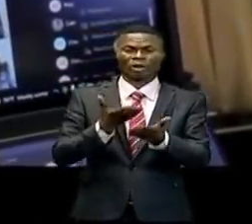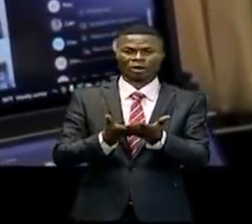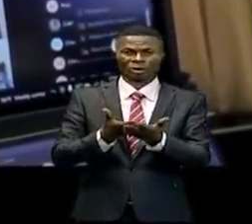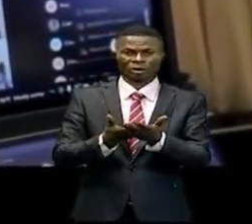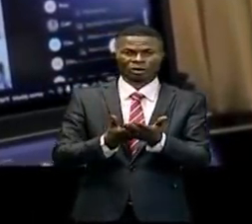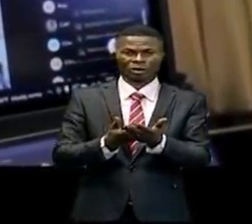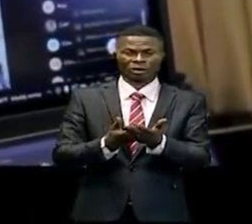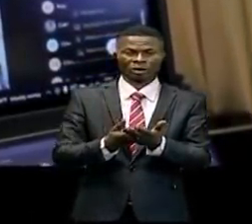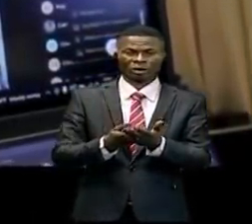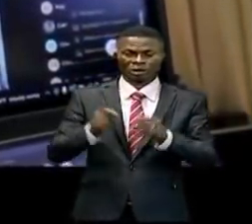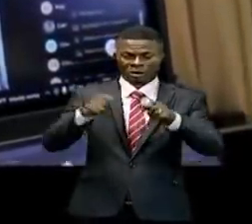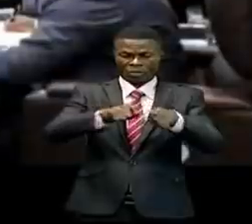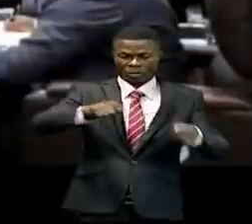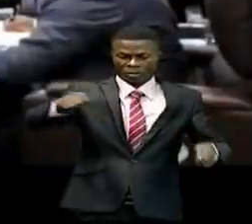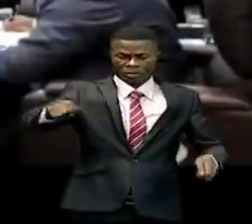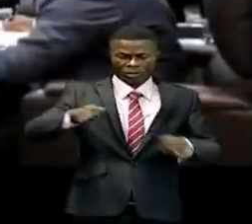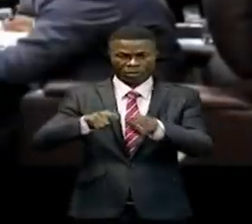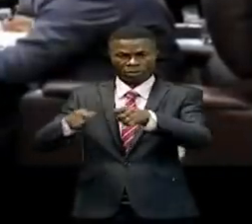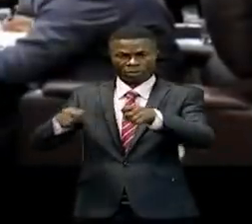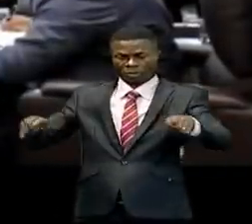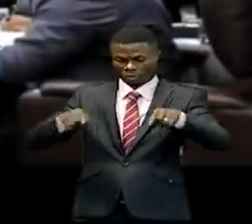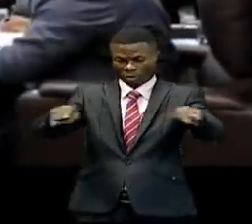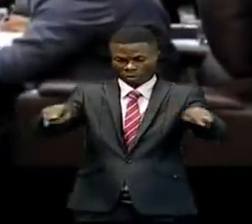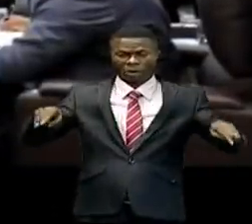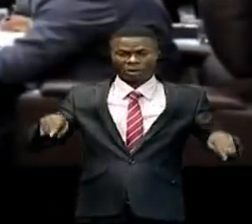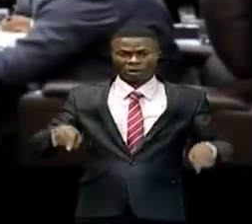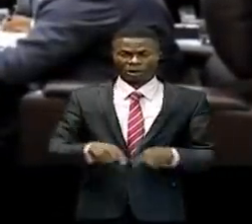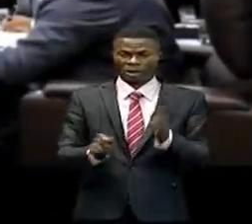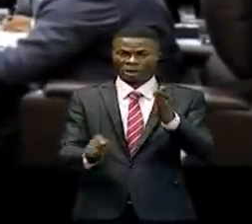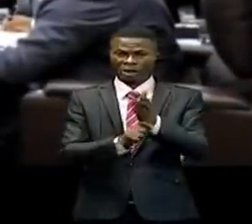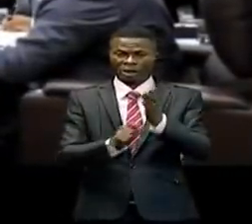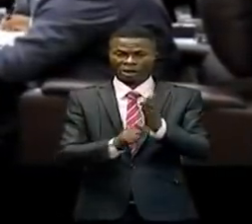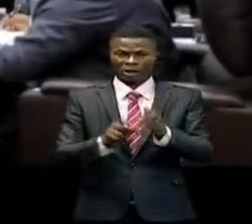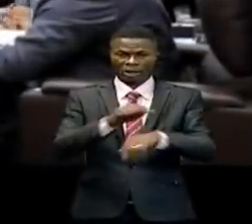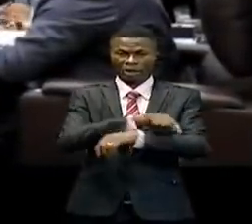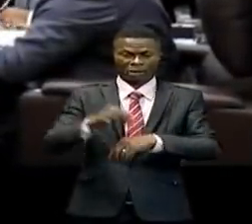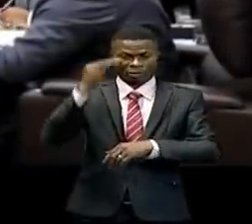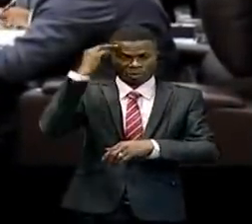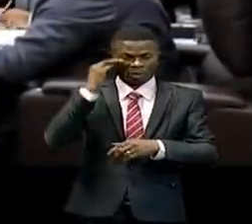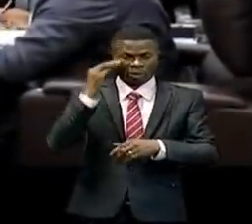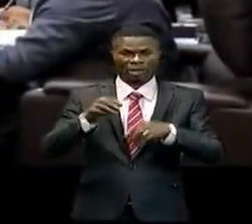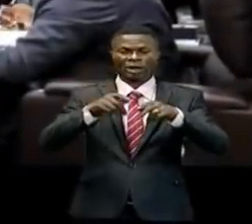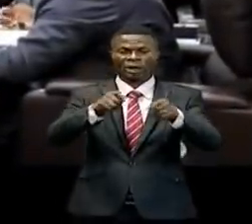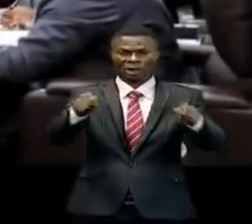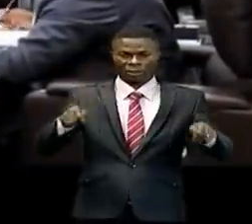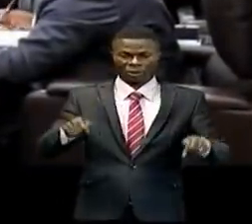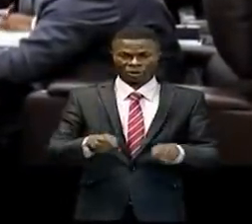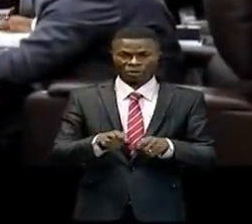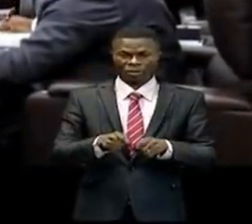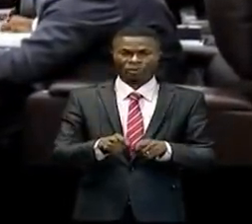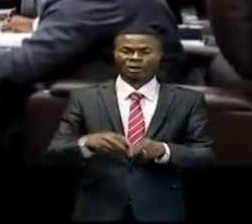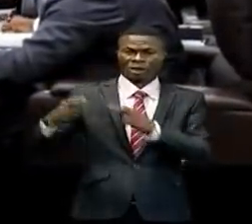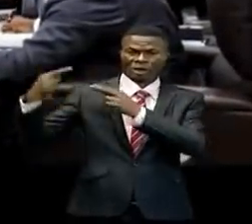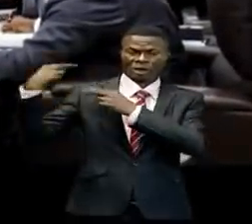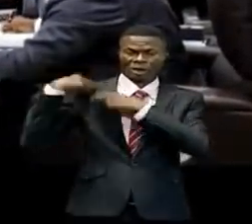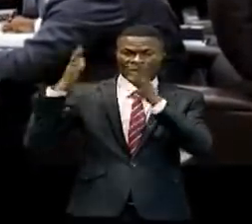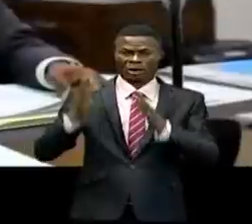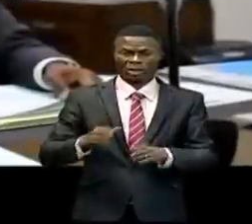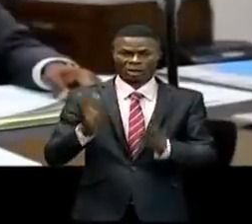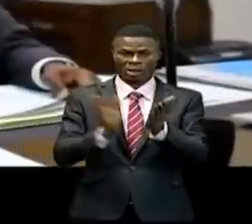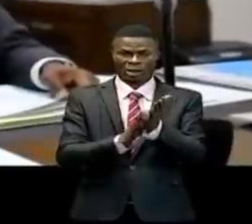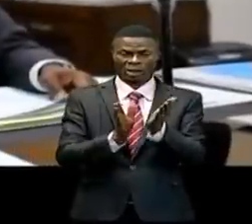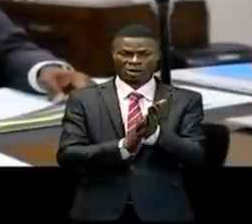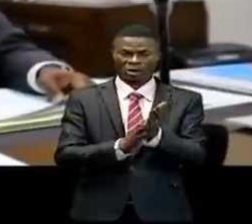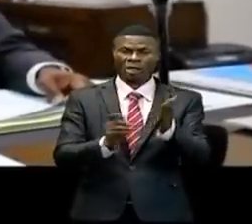les mesurages et les bornages de la dite parcelle par les techniciens du ministère des Affaires foncières, la sous-tutelle de l'Institut